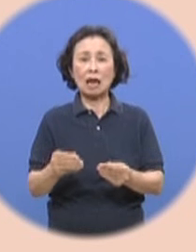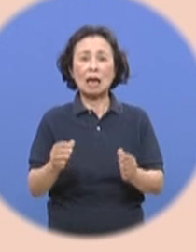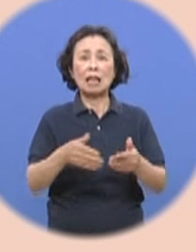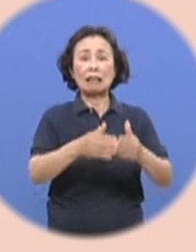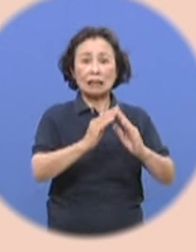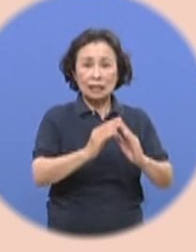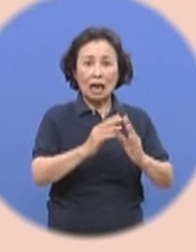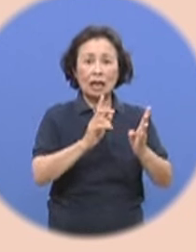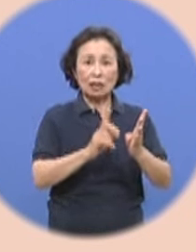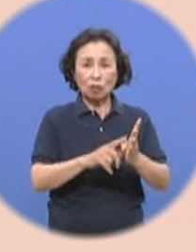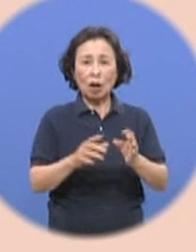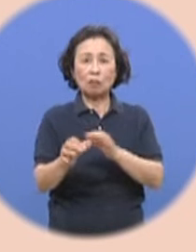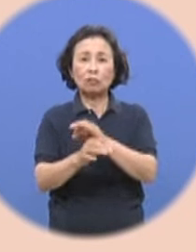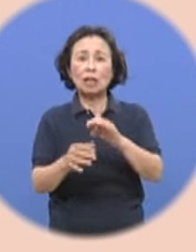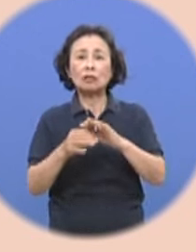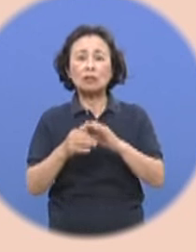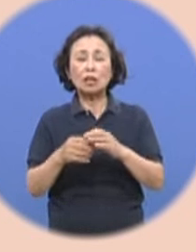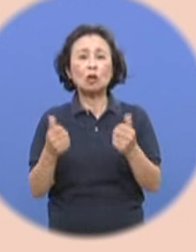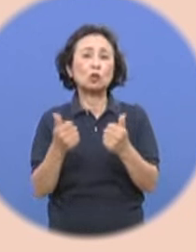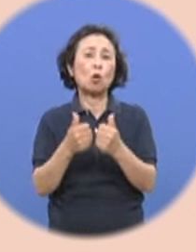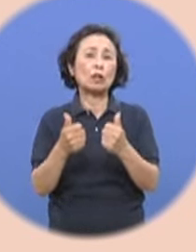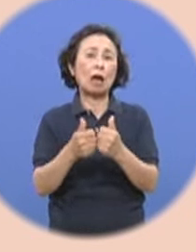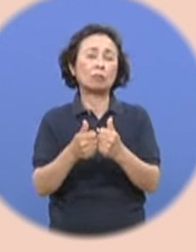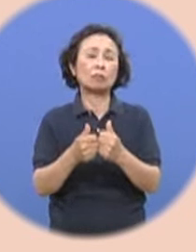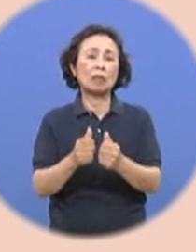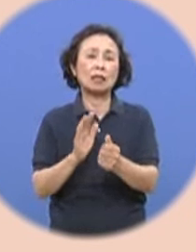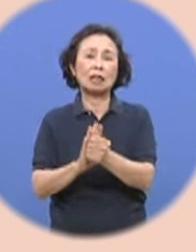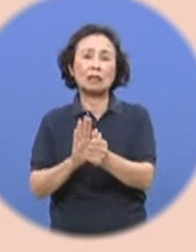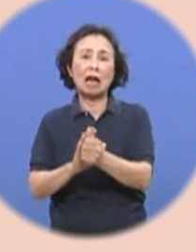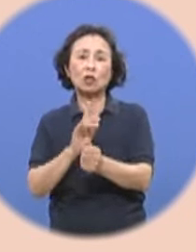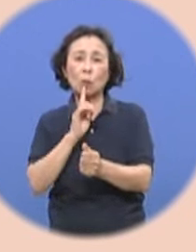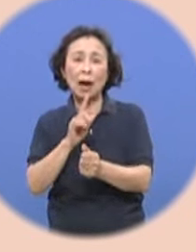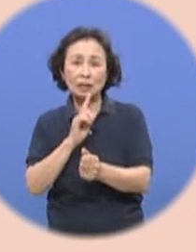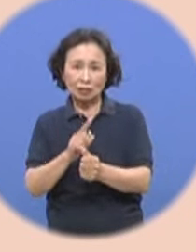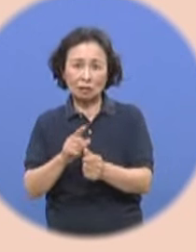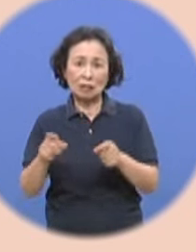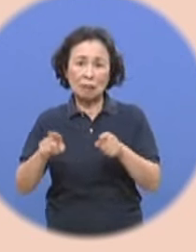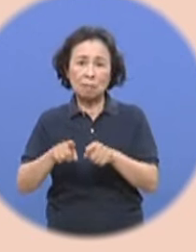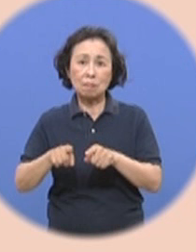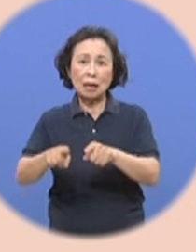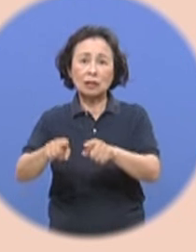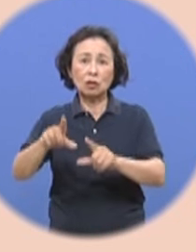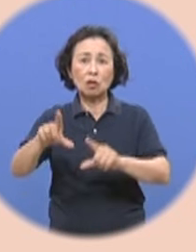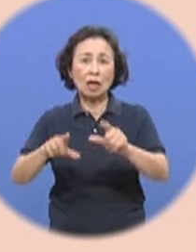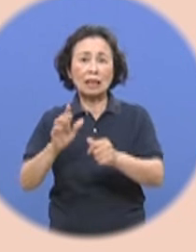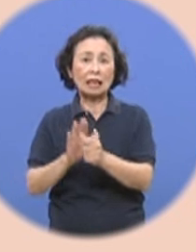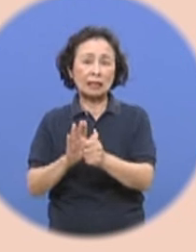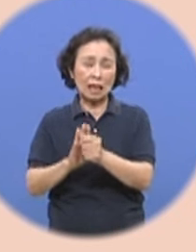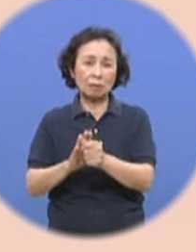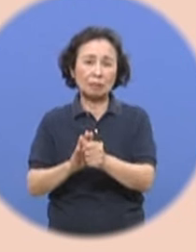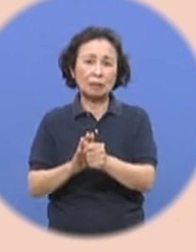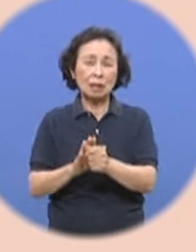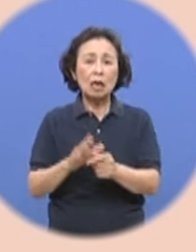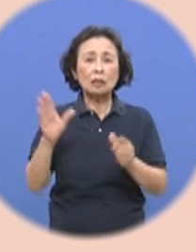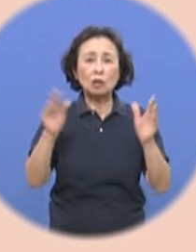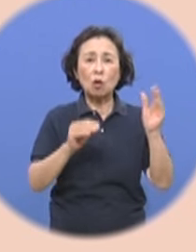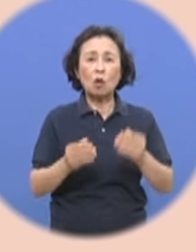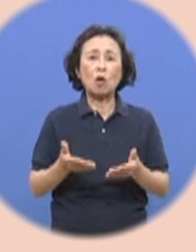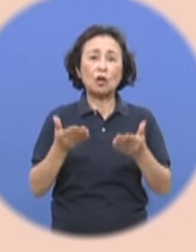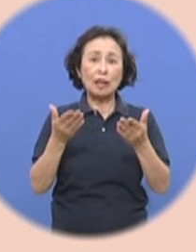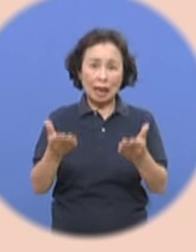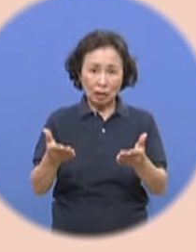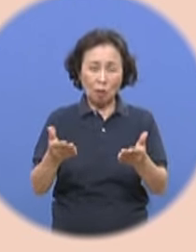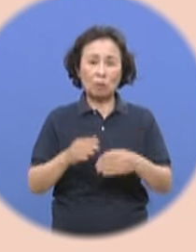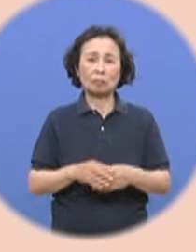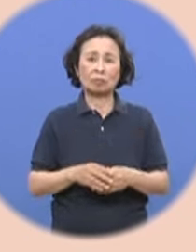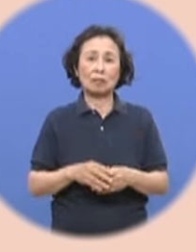ち上げや運営についての相談や助言、伴走型支援、支援情報提供、支援